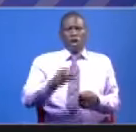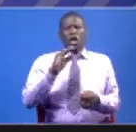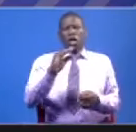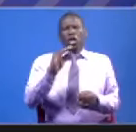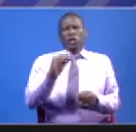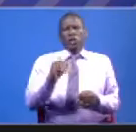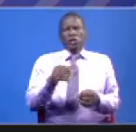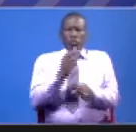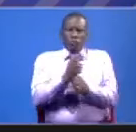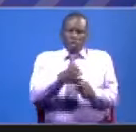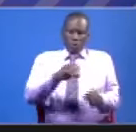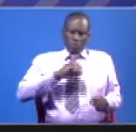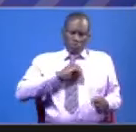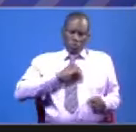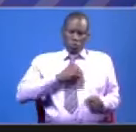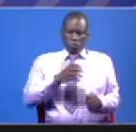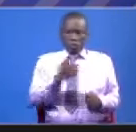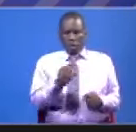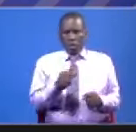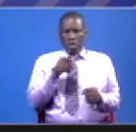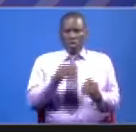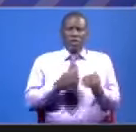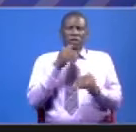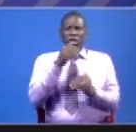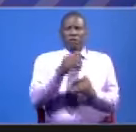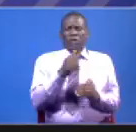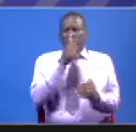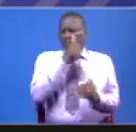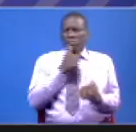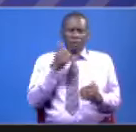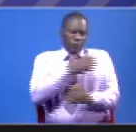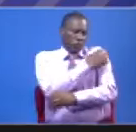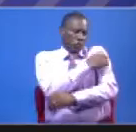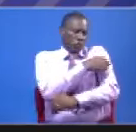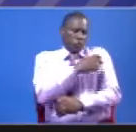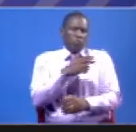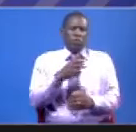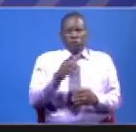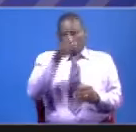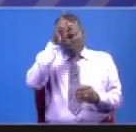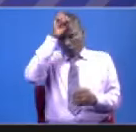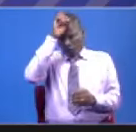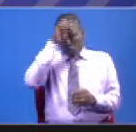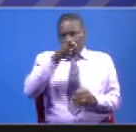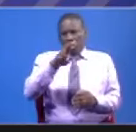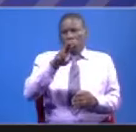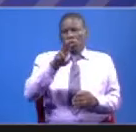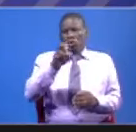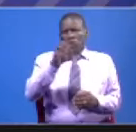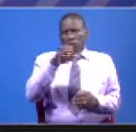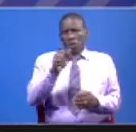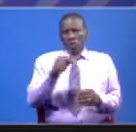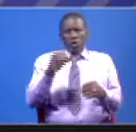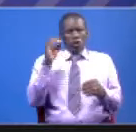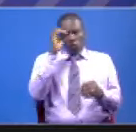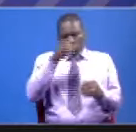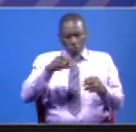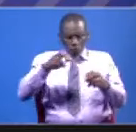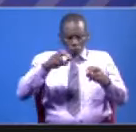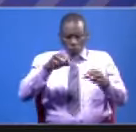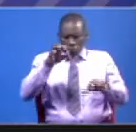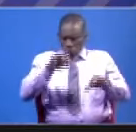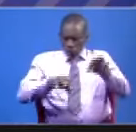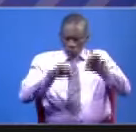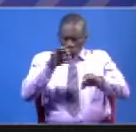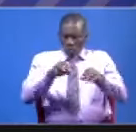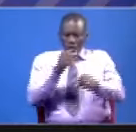ni kulingana na taarifa ya hospitali za kibinafsi za Mashinani Rufa katika kura ya maoni waliofanya kati ya tarehe 9 na tarehe